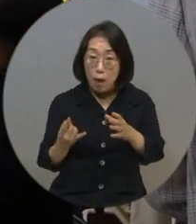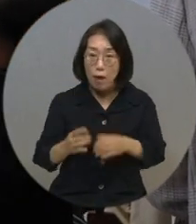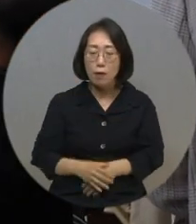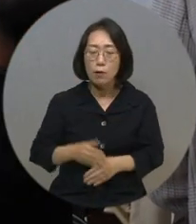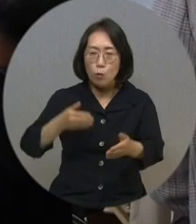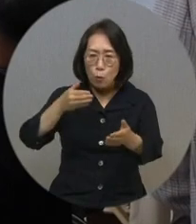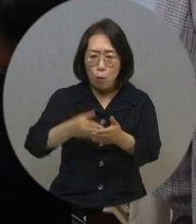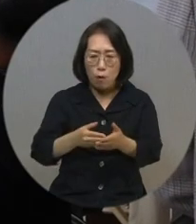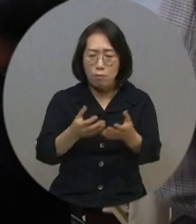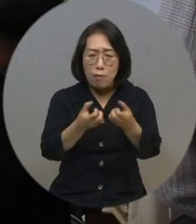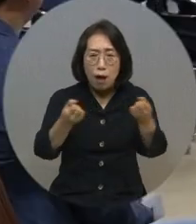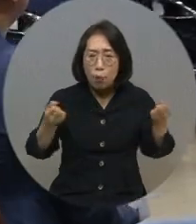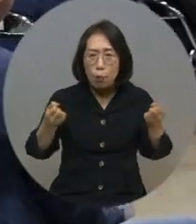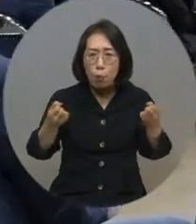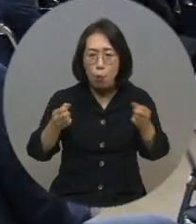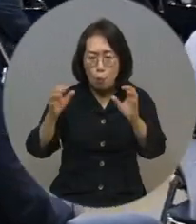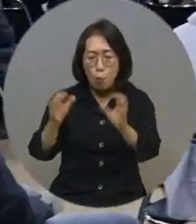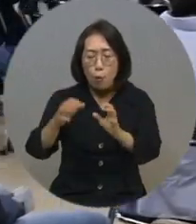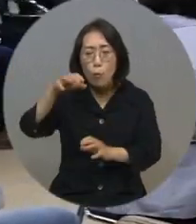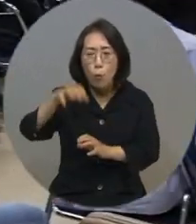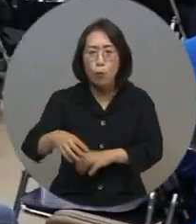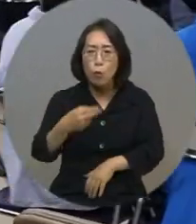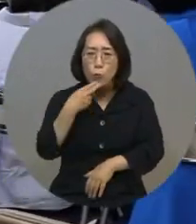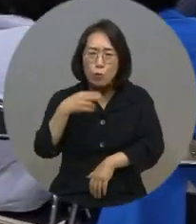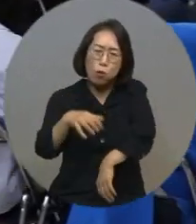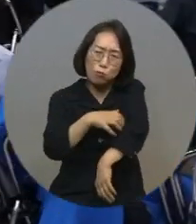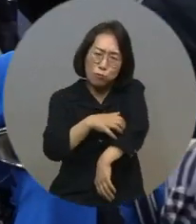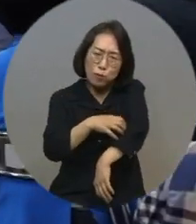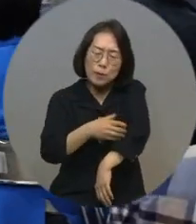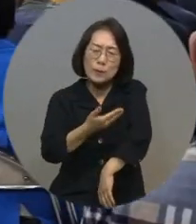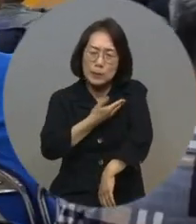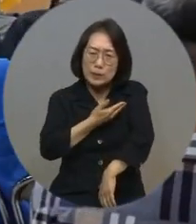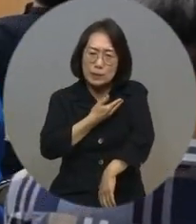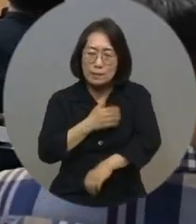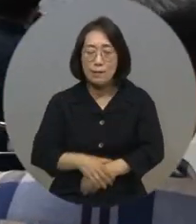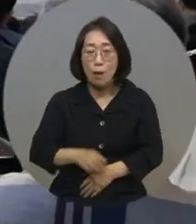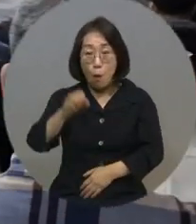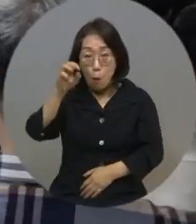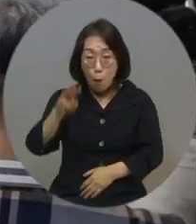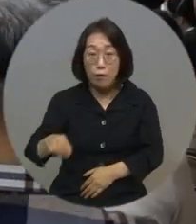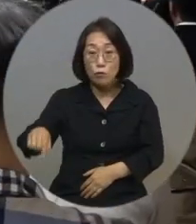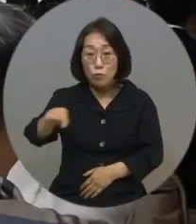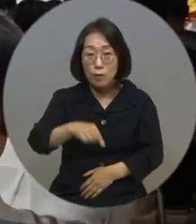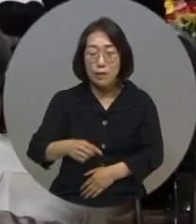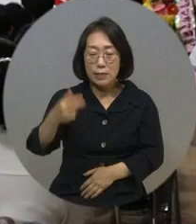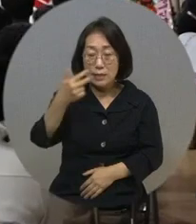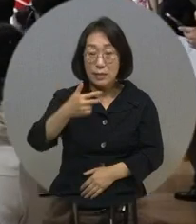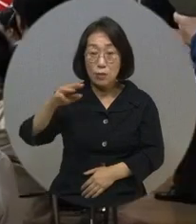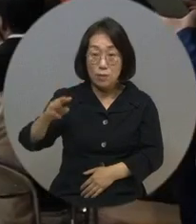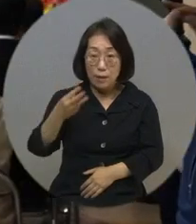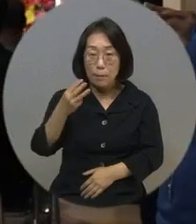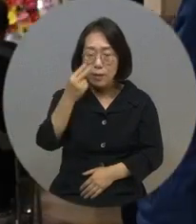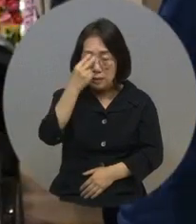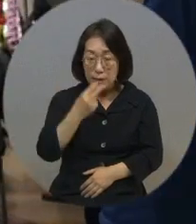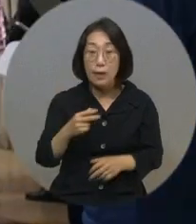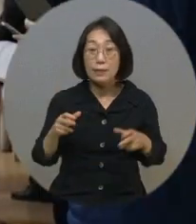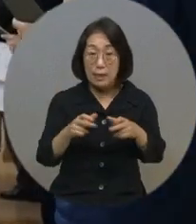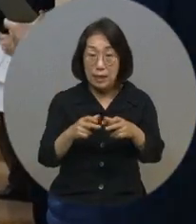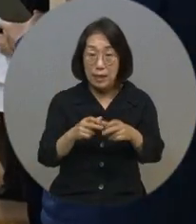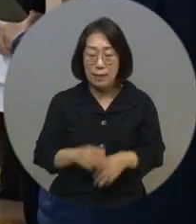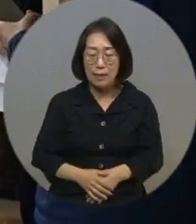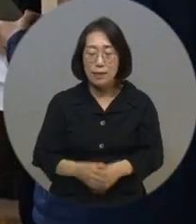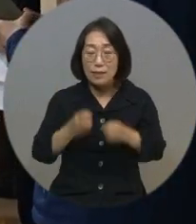그동안 독립된 시설이 없어 불편함을 감수하고 인내했던 광주 지역 7,300여 명에 달하는 시각장애인들이